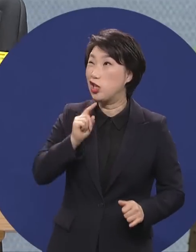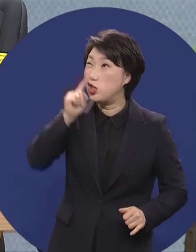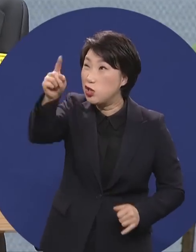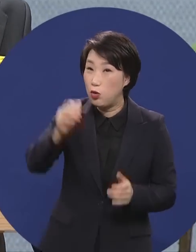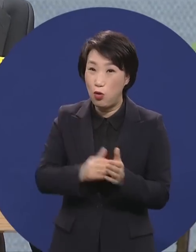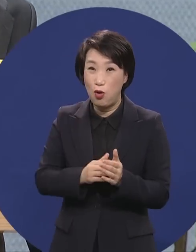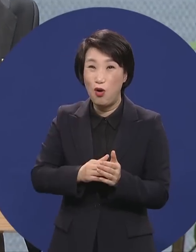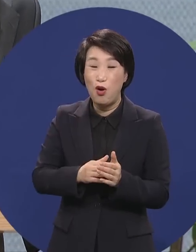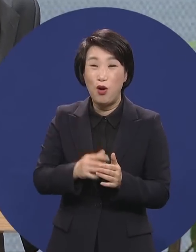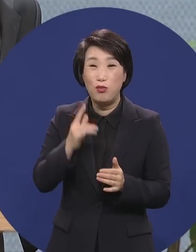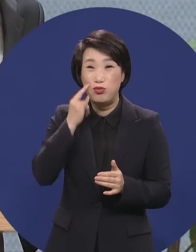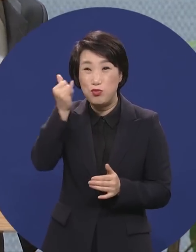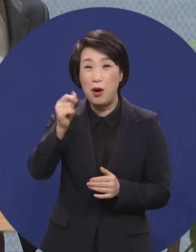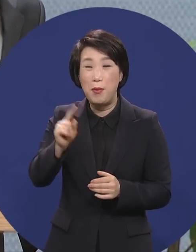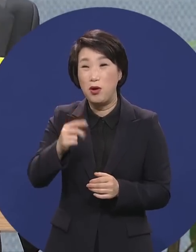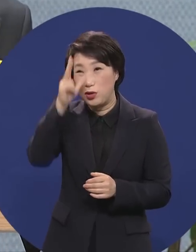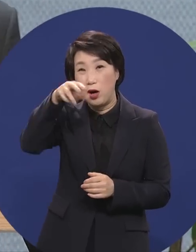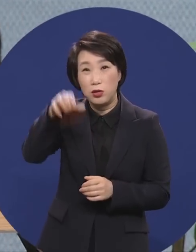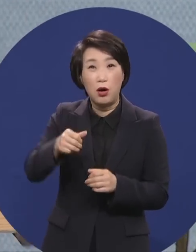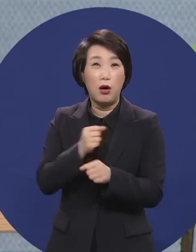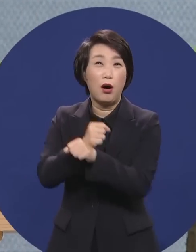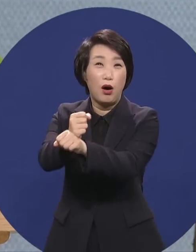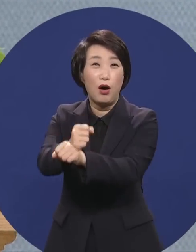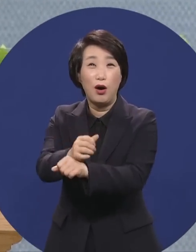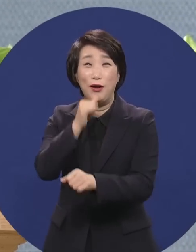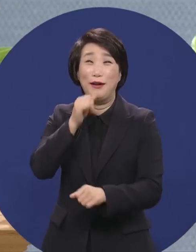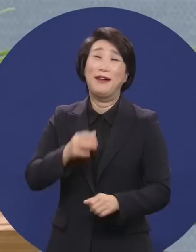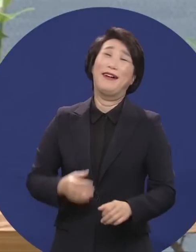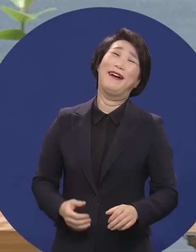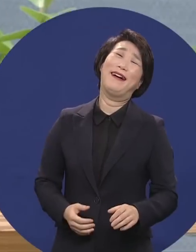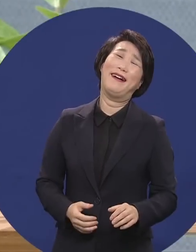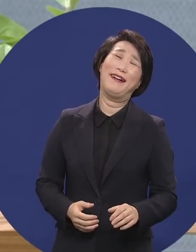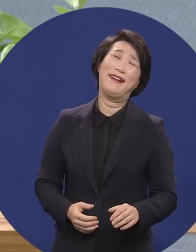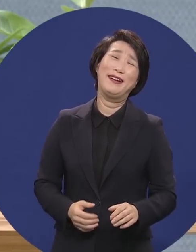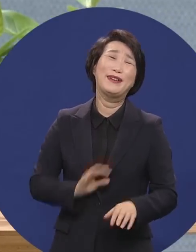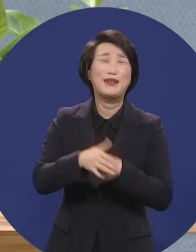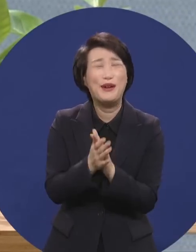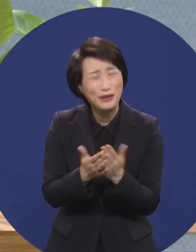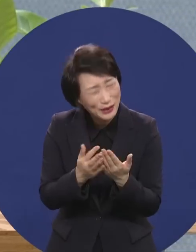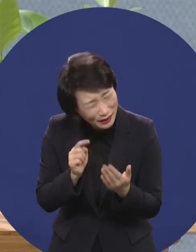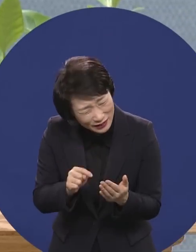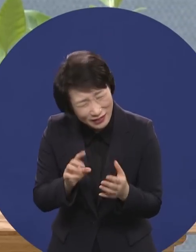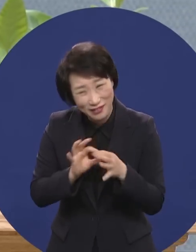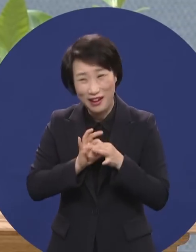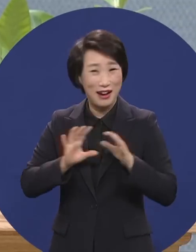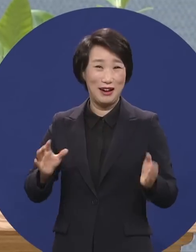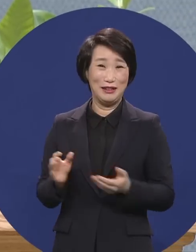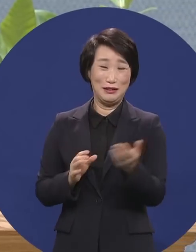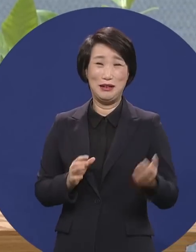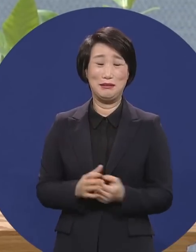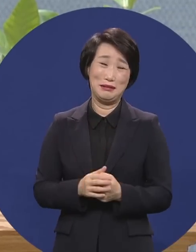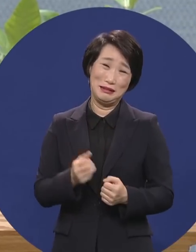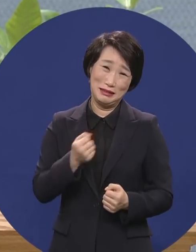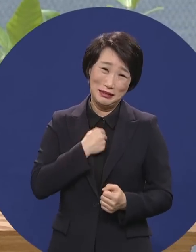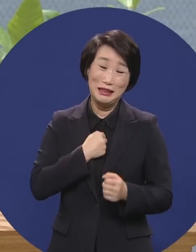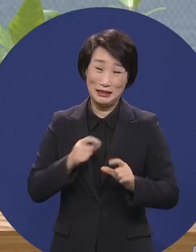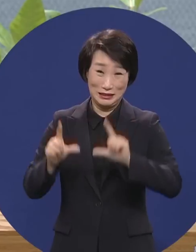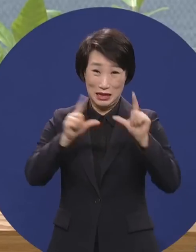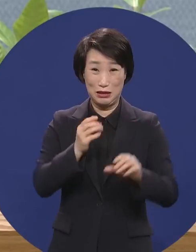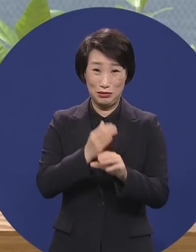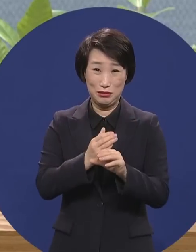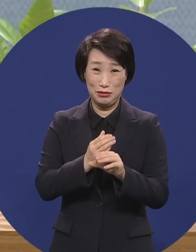부모가 또 그거 끌려가서 이런 시대가 됐으니 성경과는 전혀 없는 삶을 살고